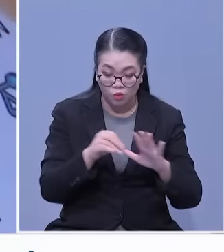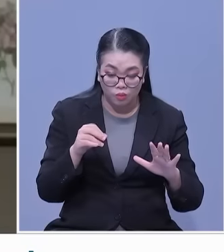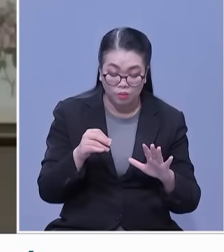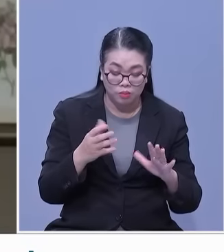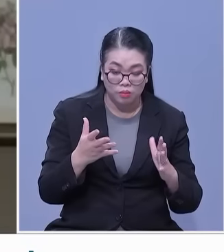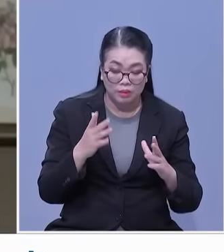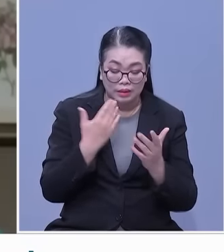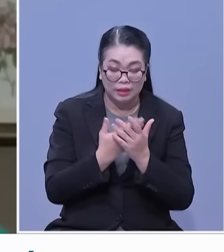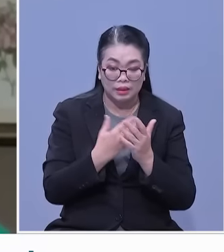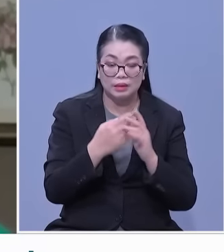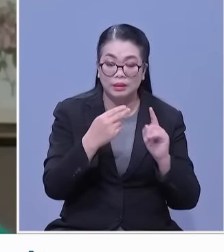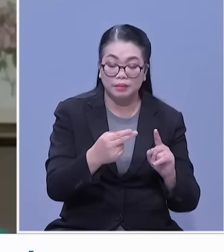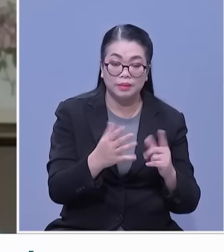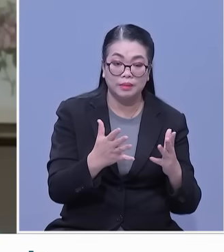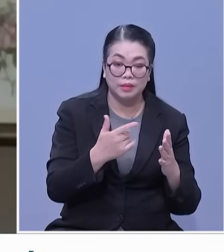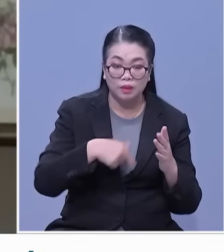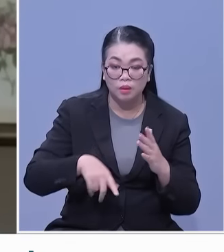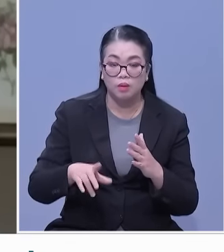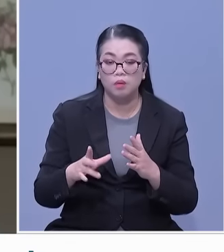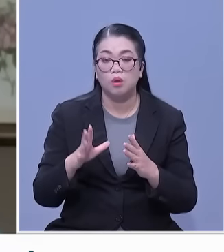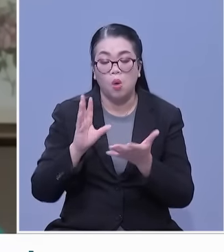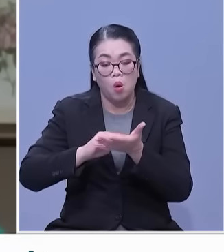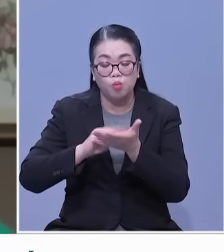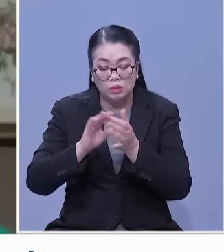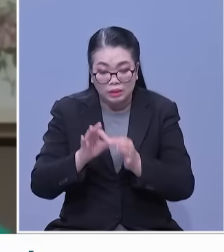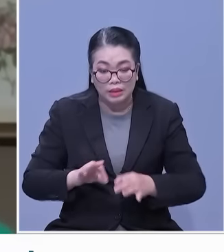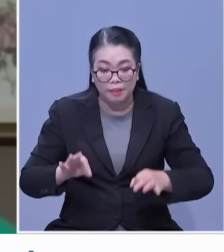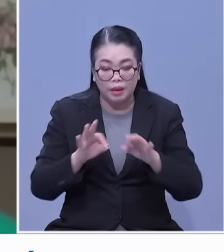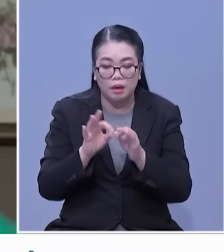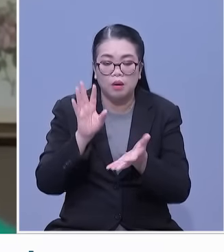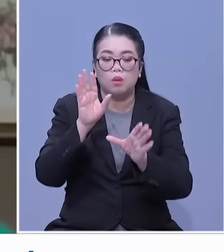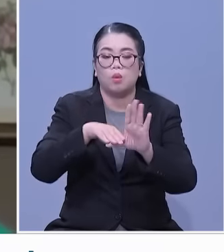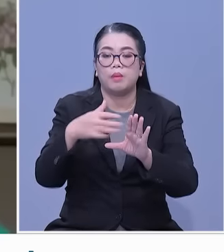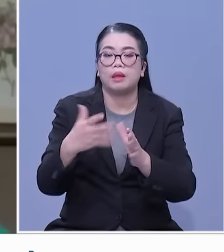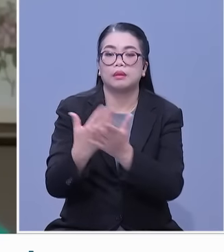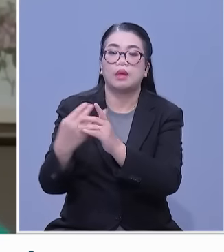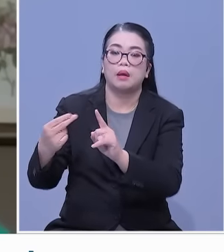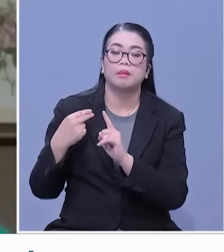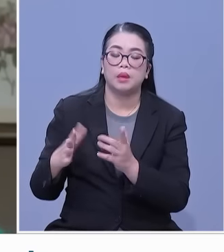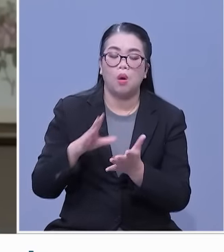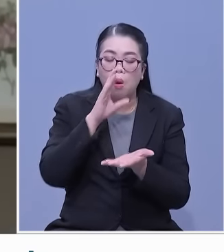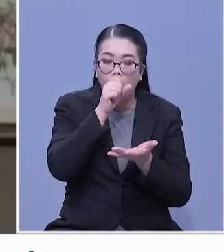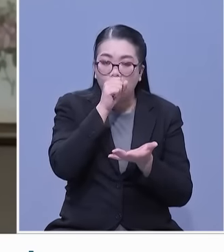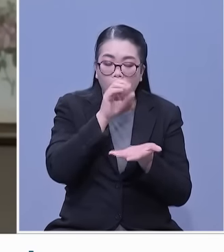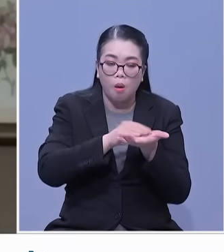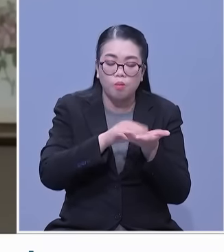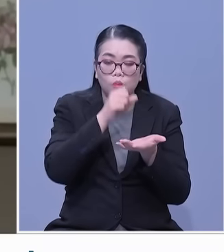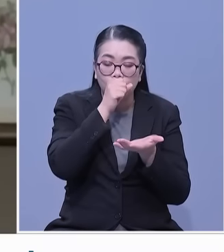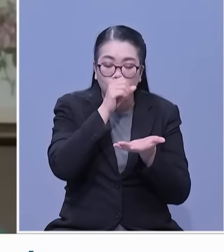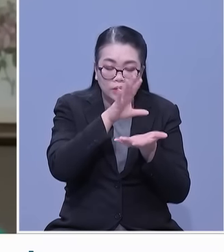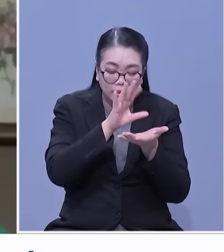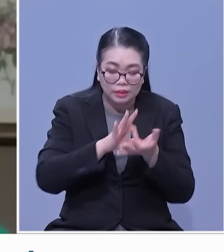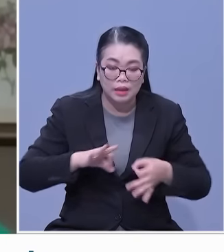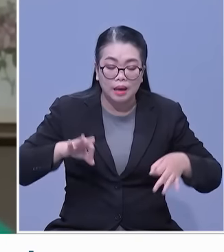นโยบายชุดใหม่ที่ต้องแถลงเท่ากับว่าพี่น้องเสียข้อมูลสำคัญของพี่น้องไปแล้วเงินก็ไม่ได้ดังนั้นใจเย็นๆนะพี่น้อง